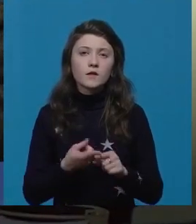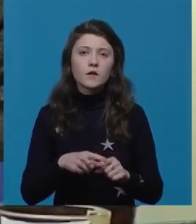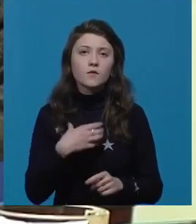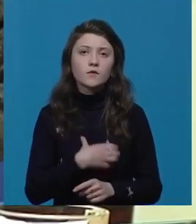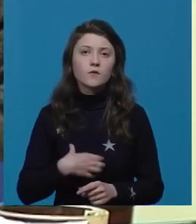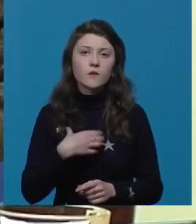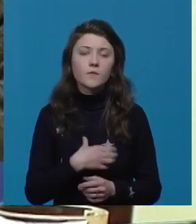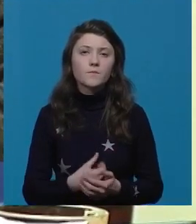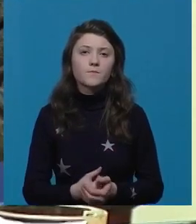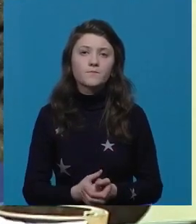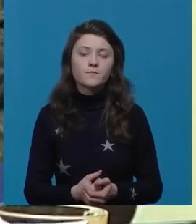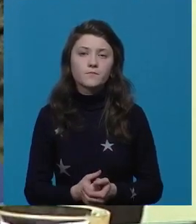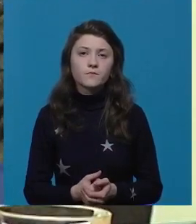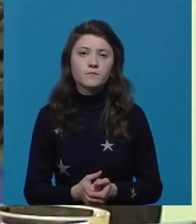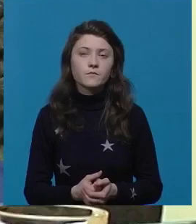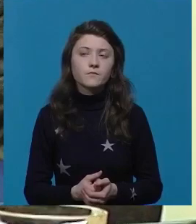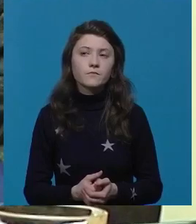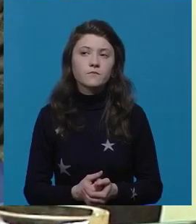Хто за, прошу голосувати.